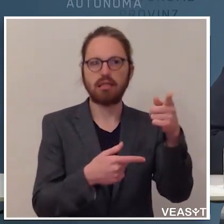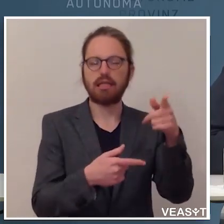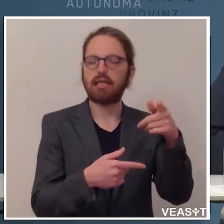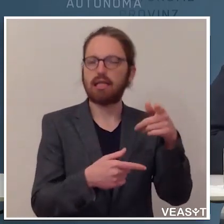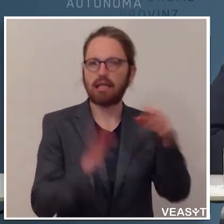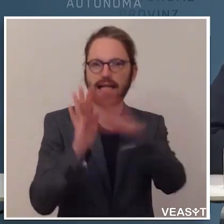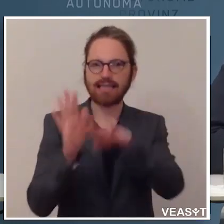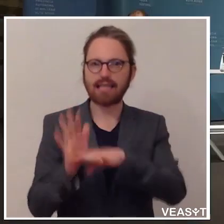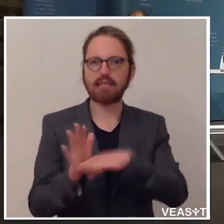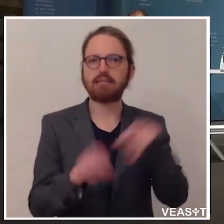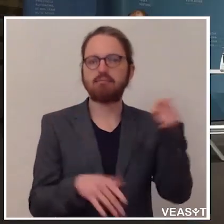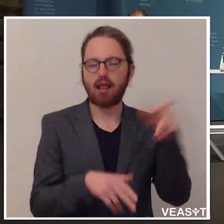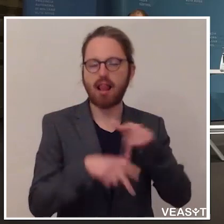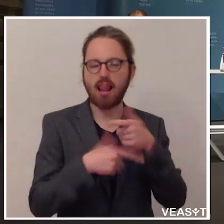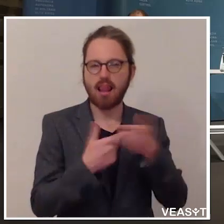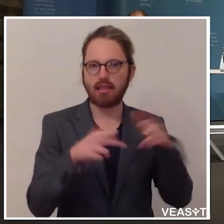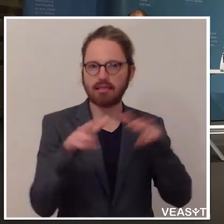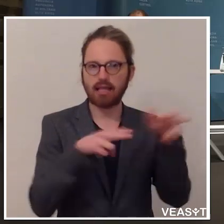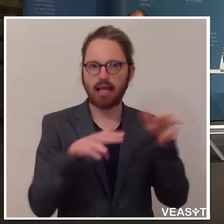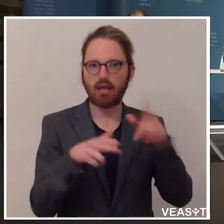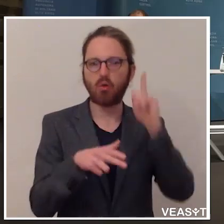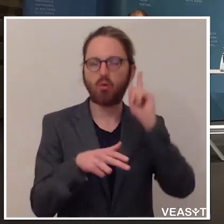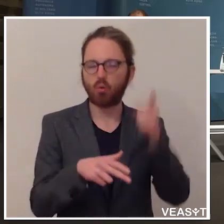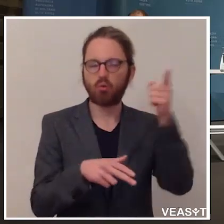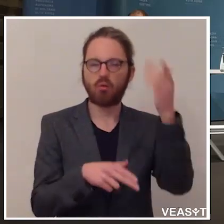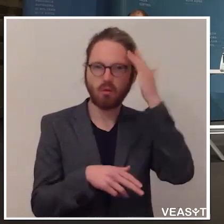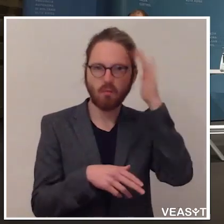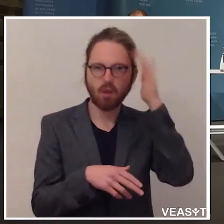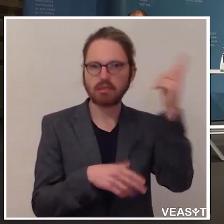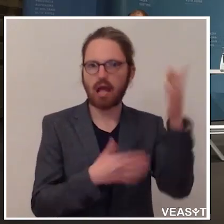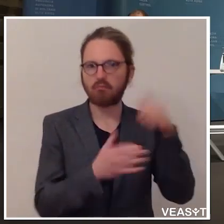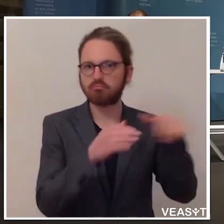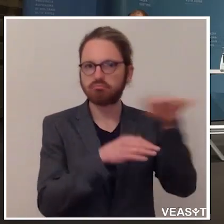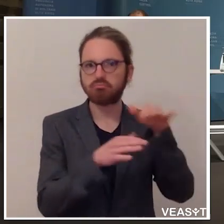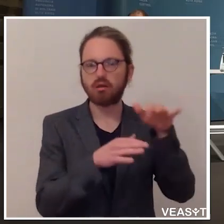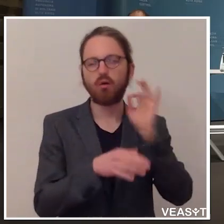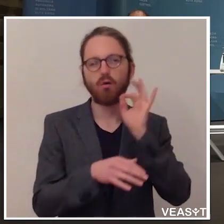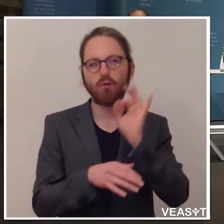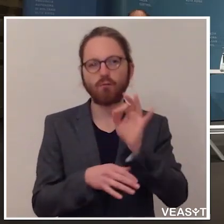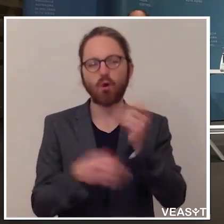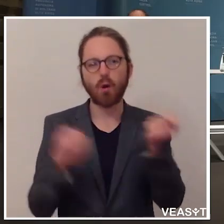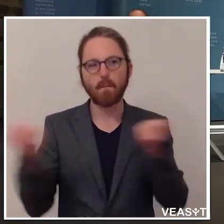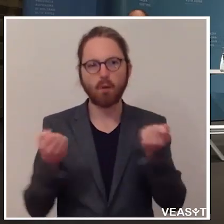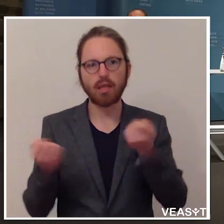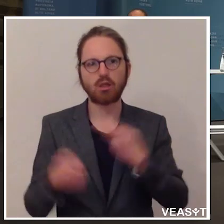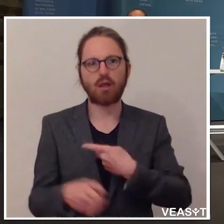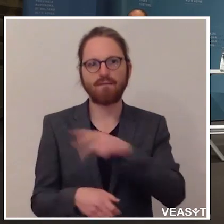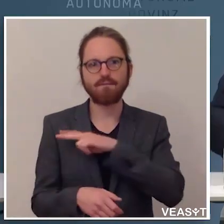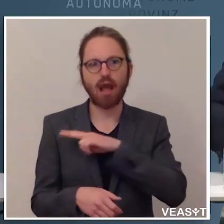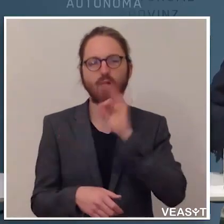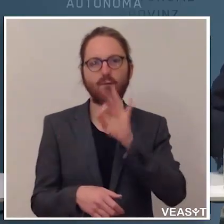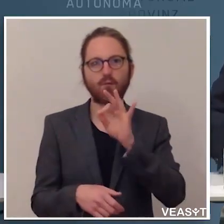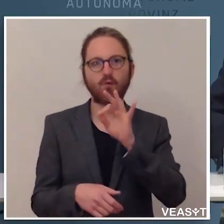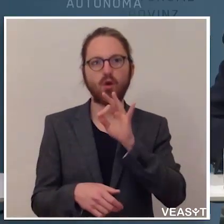die Exekutive, die Landesregierung und die entsprechenden Ordnungskräfte. Für die politische Verantwortung für